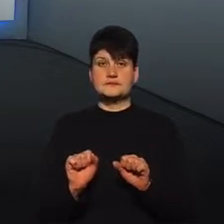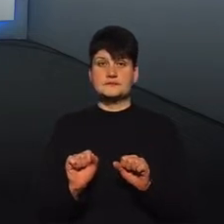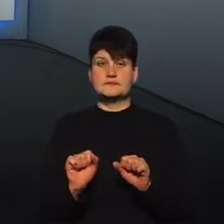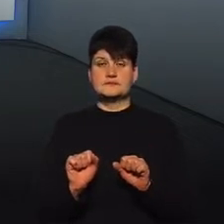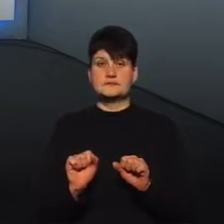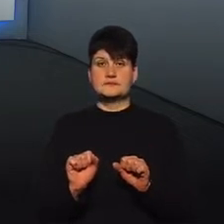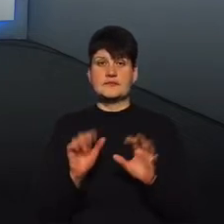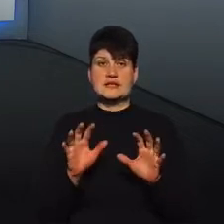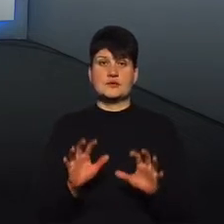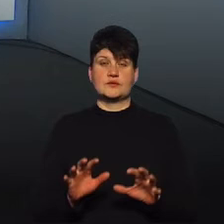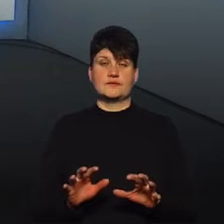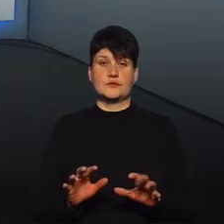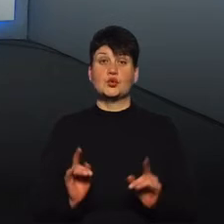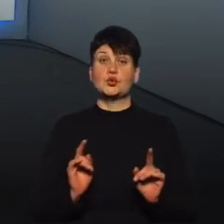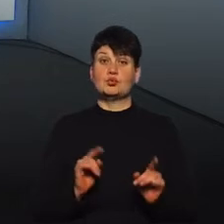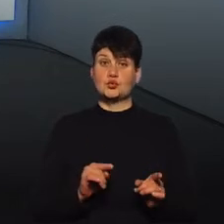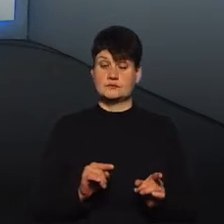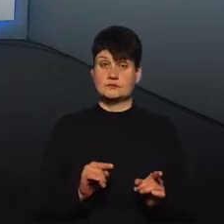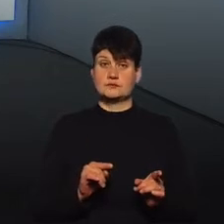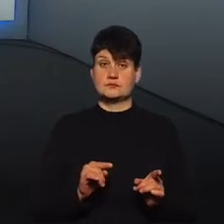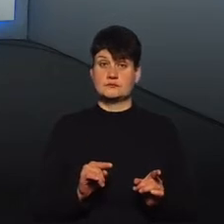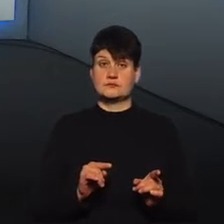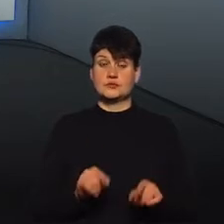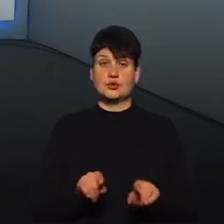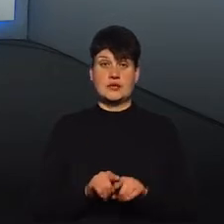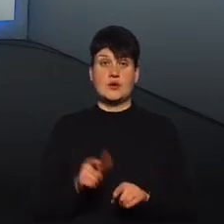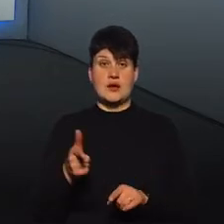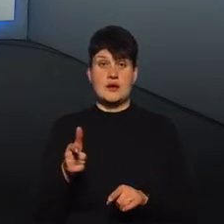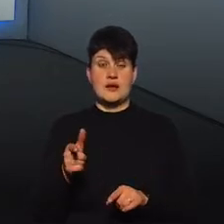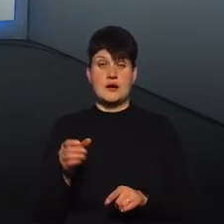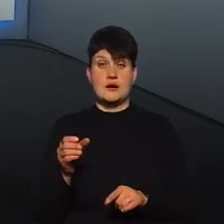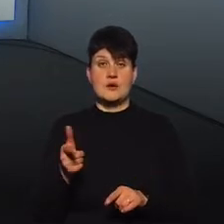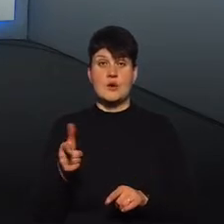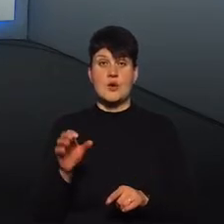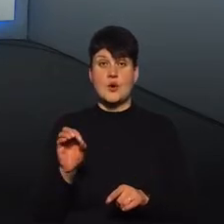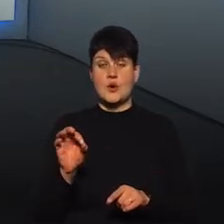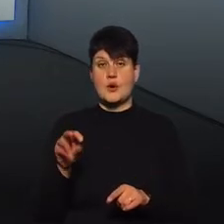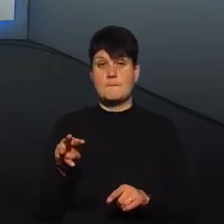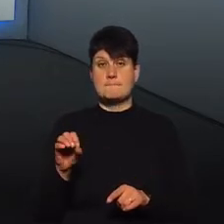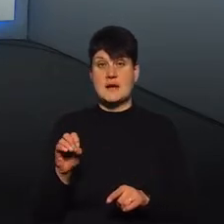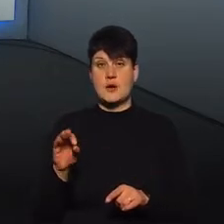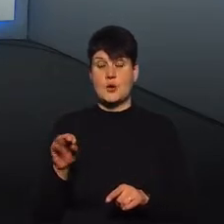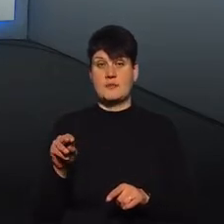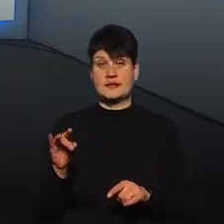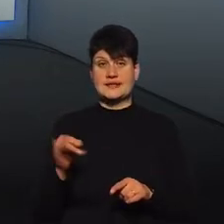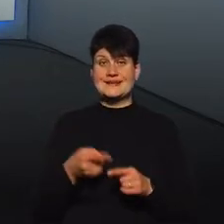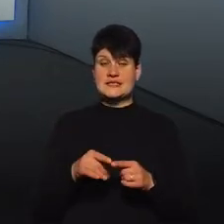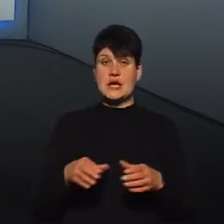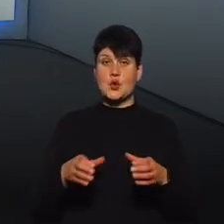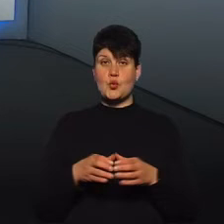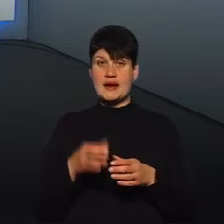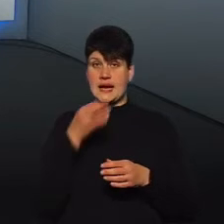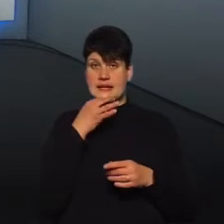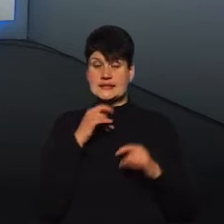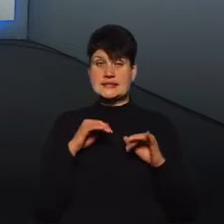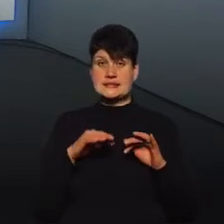законодавством. Тому... Так само і гомеопатичні? Ні, гомеопатичні лікарські, це відноситься до групи лікарських засобів. Так, тобто, для,